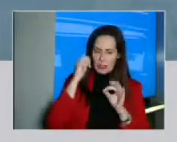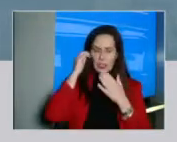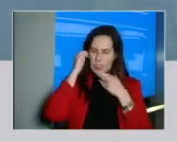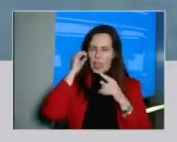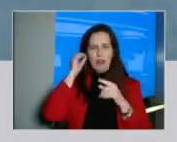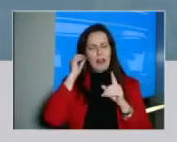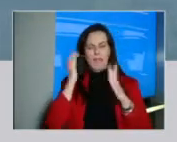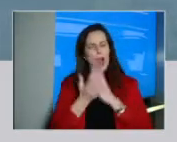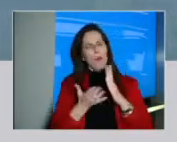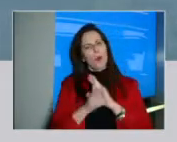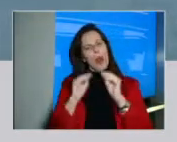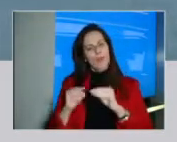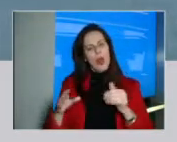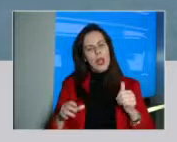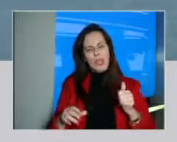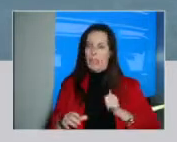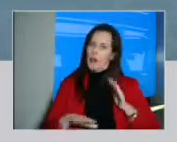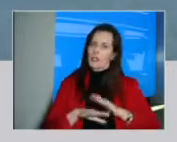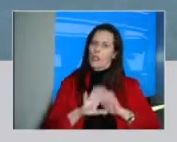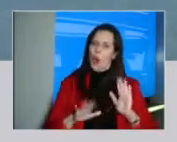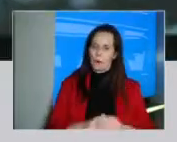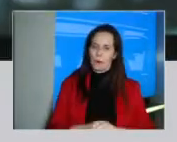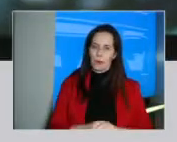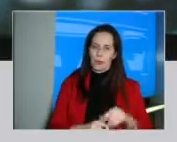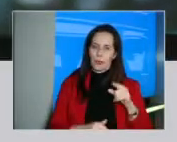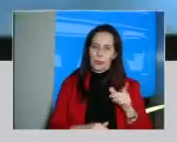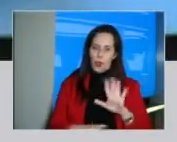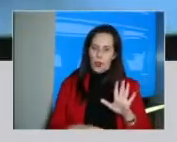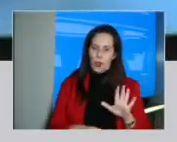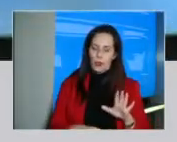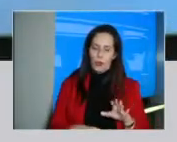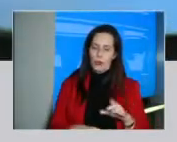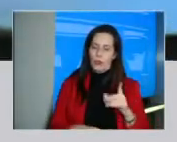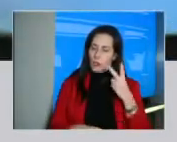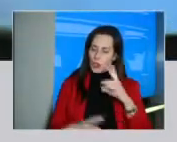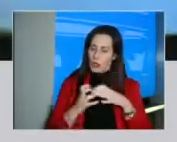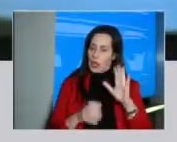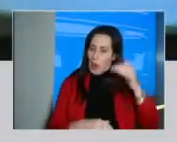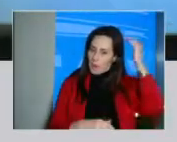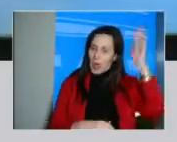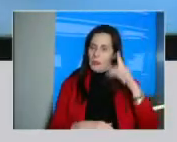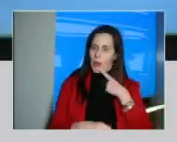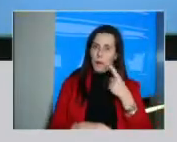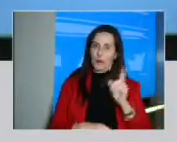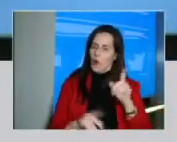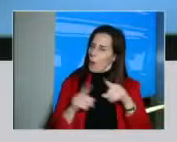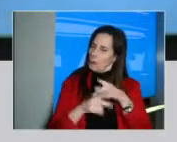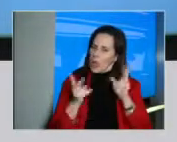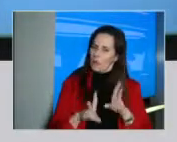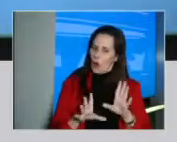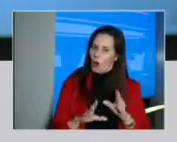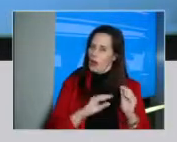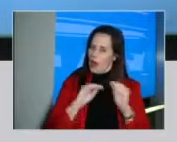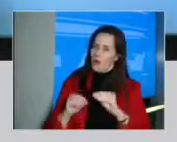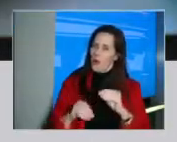ישראל כבר בשאלה לעבור לצבא מקצועי? קודם כל, זה לא רק שני המפלגות שהזכרת, גנץ התבטא שהוא לא פוסל את האפשרות לעבור